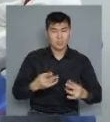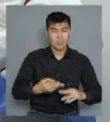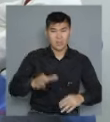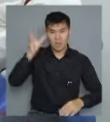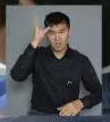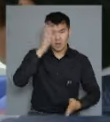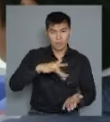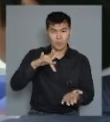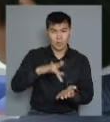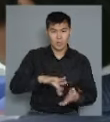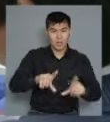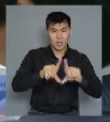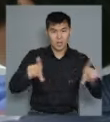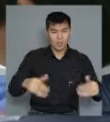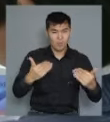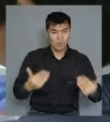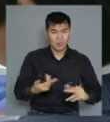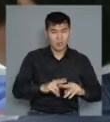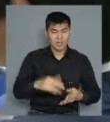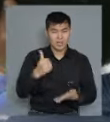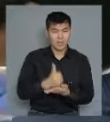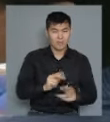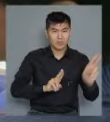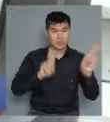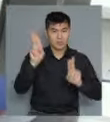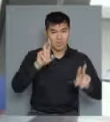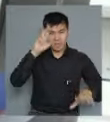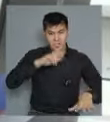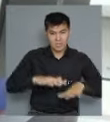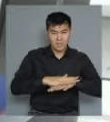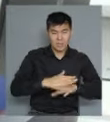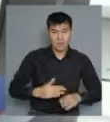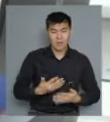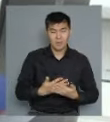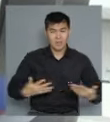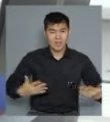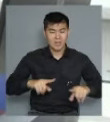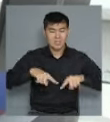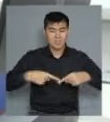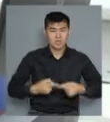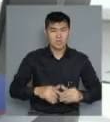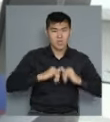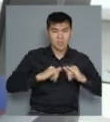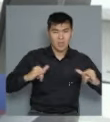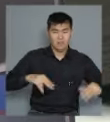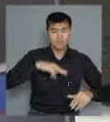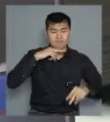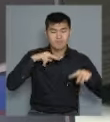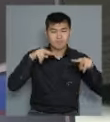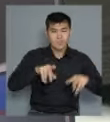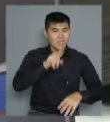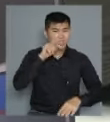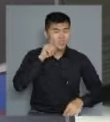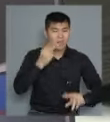ғылыми орталықтар. Бұл бүгінгі күннің басты талабы. Сондай-ақ елімізде робот техникасын дамытуға баса көңіл бөлінуде. Жастардың